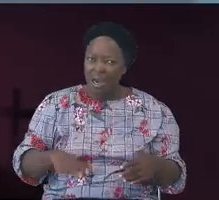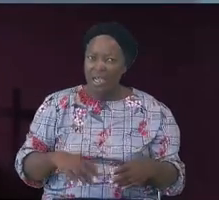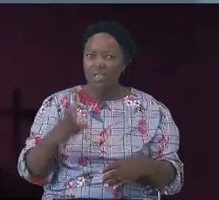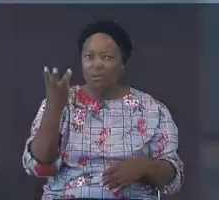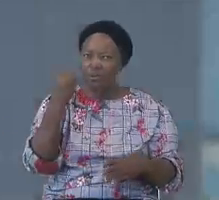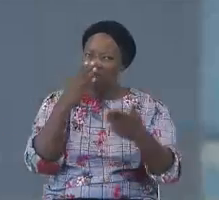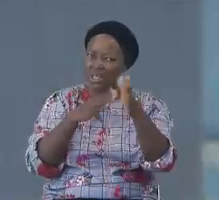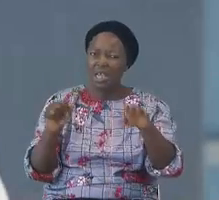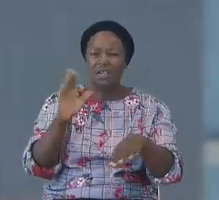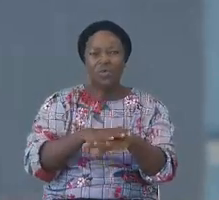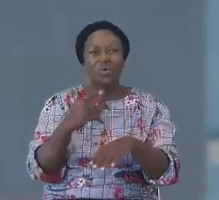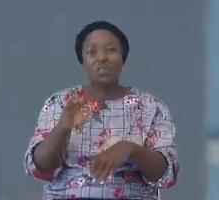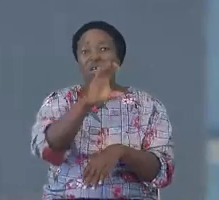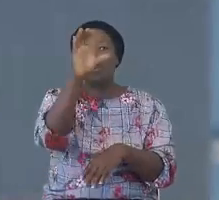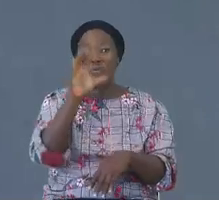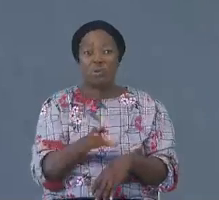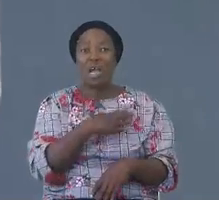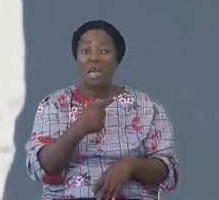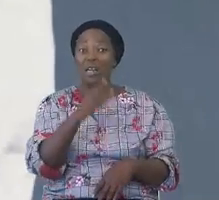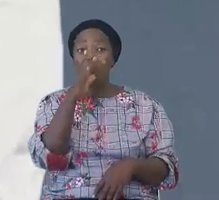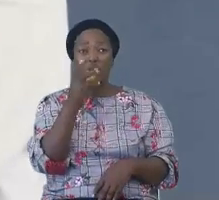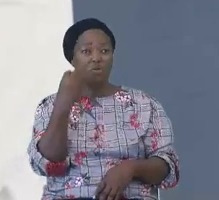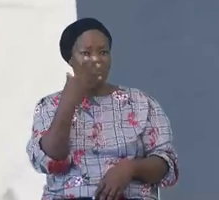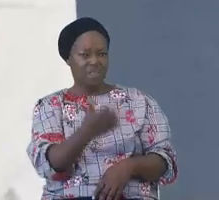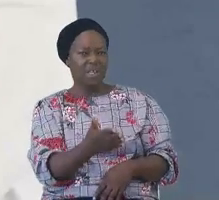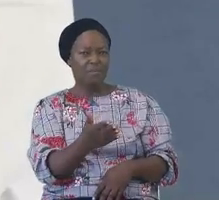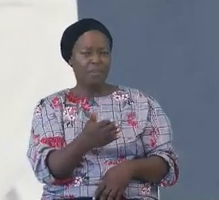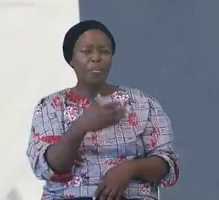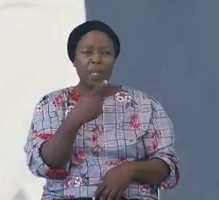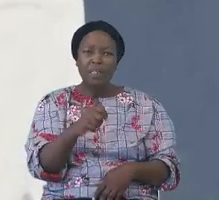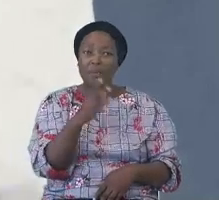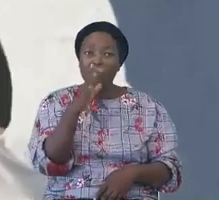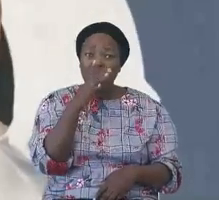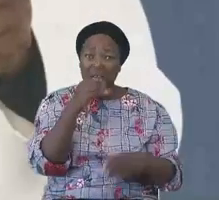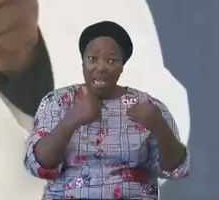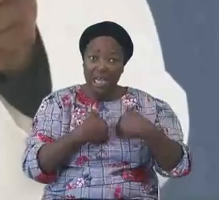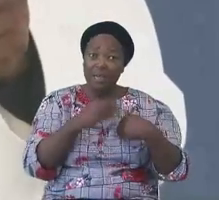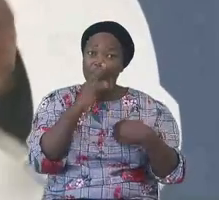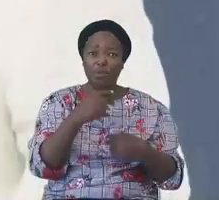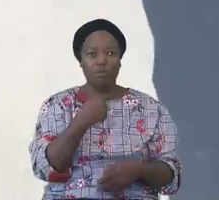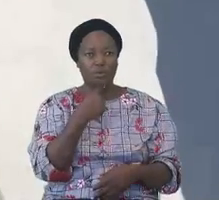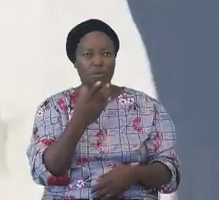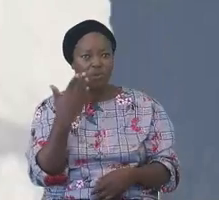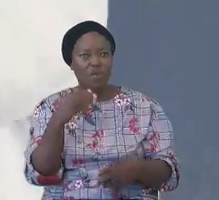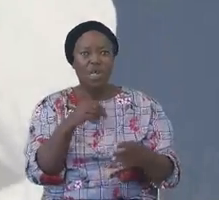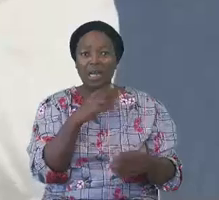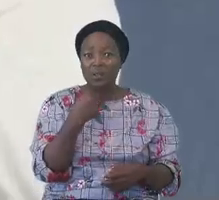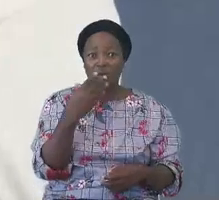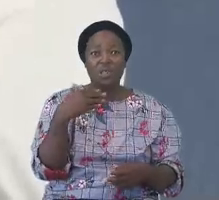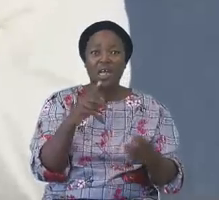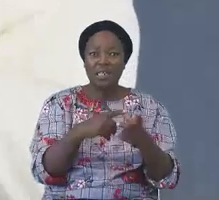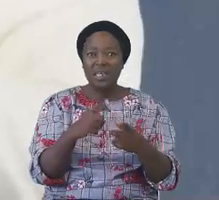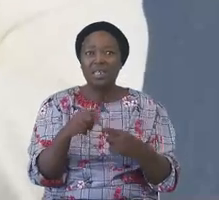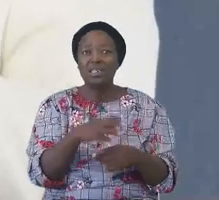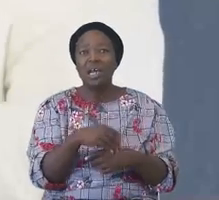ôter la tristesse de l'endeuil. Christ mourait sur la croix. Sa mère était